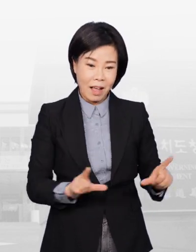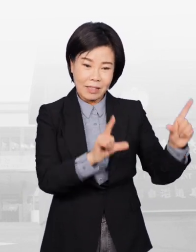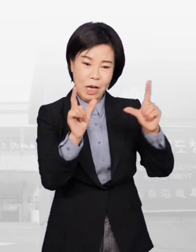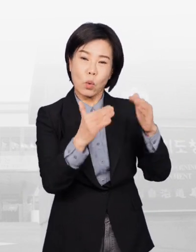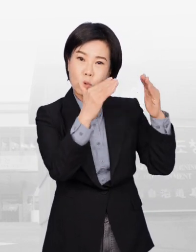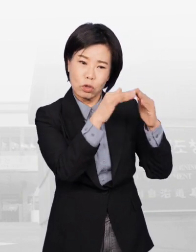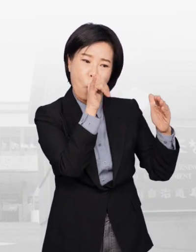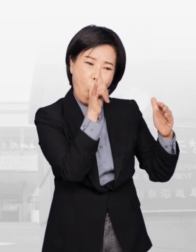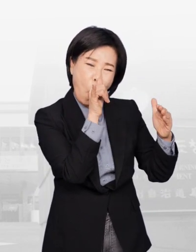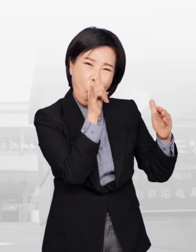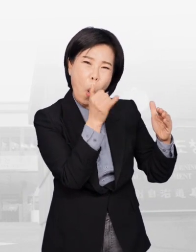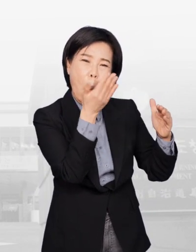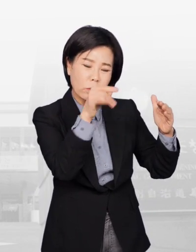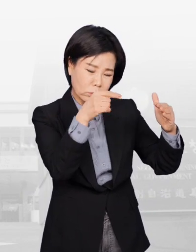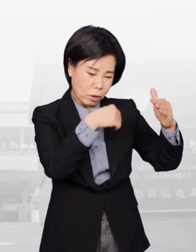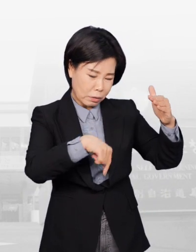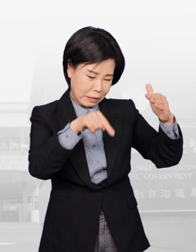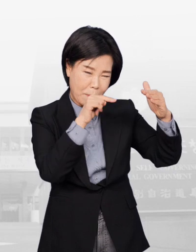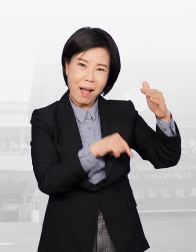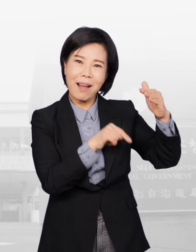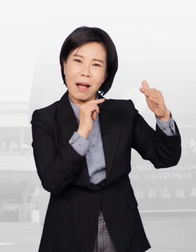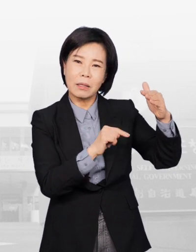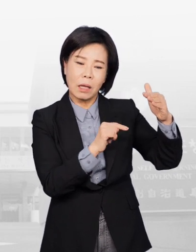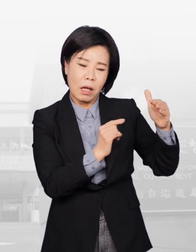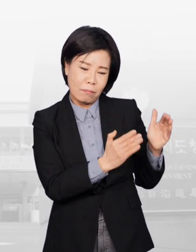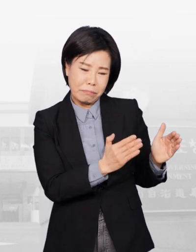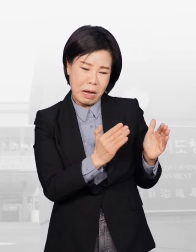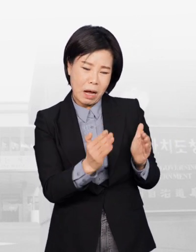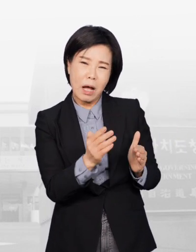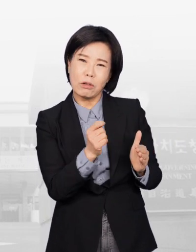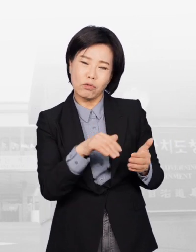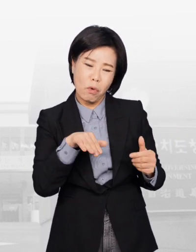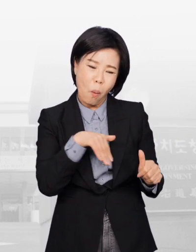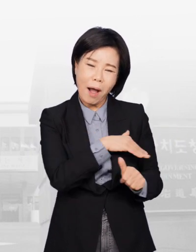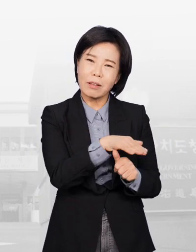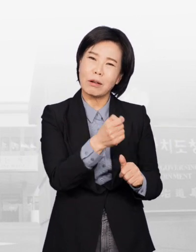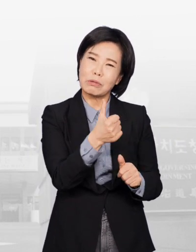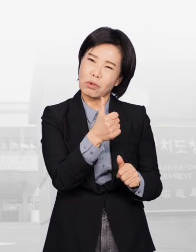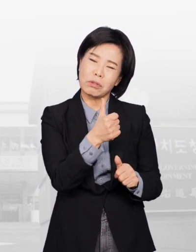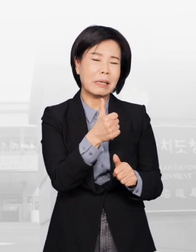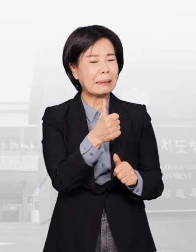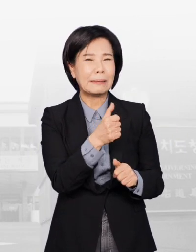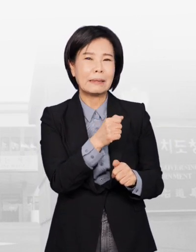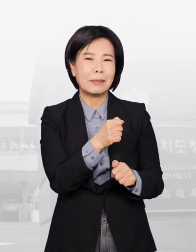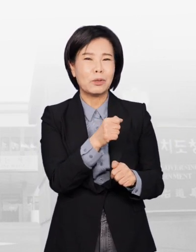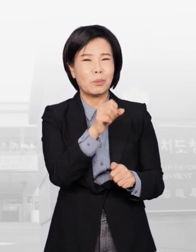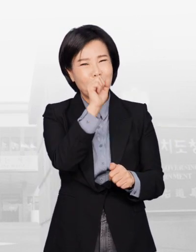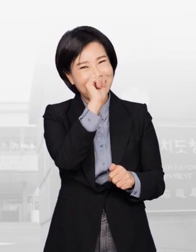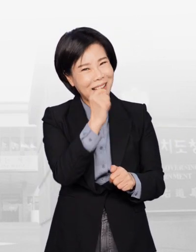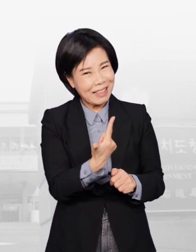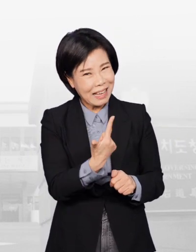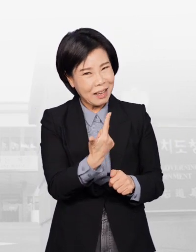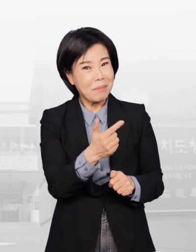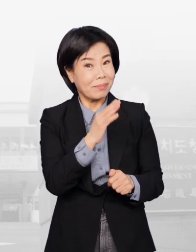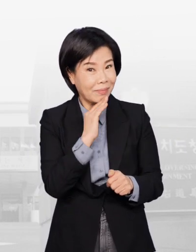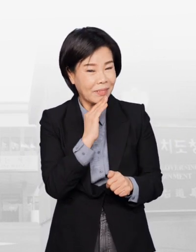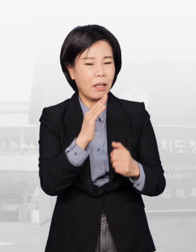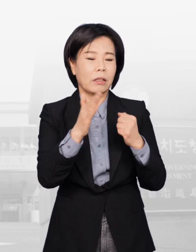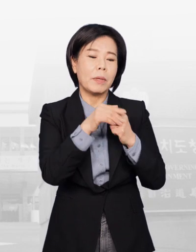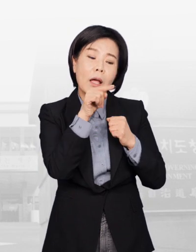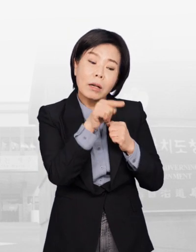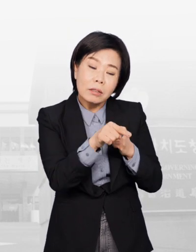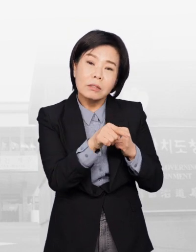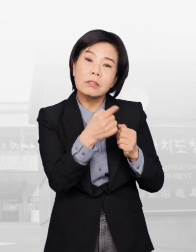살고 있는 집이 있더라 하더라도 그 안에 이제 준비된 이제 주거 환경 같은 게 제대로 이루어지지 않았을 수